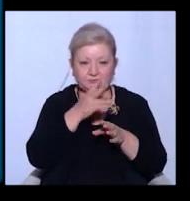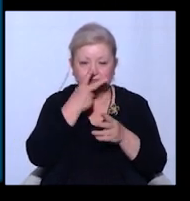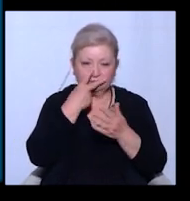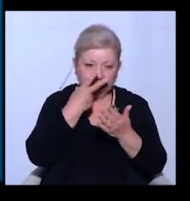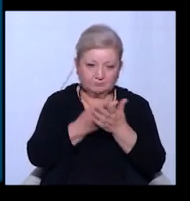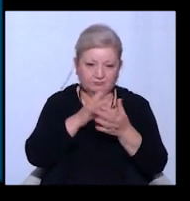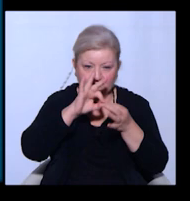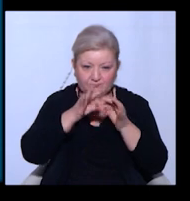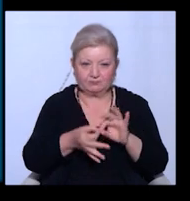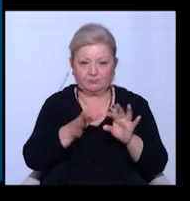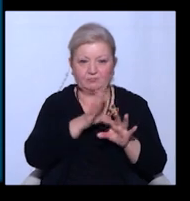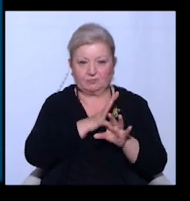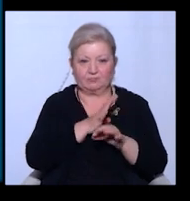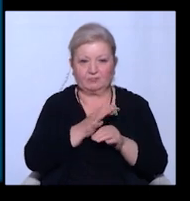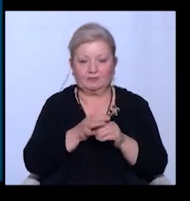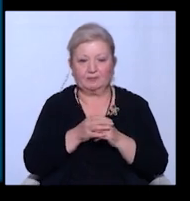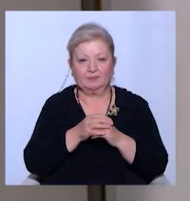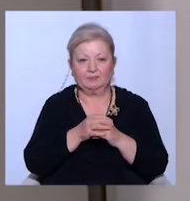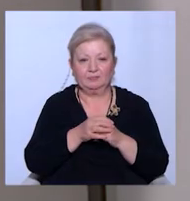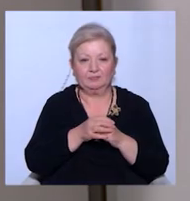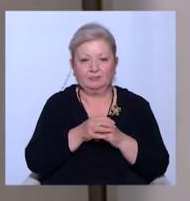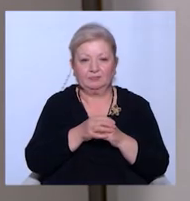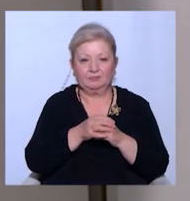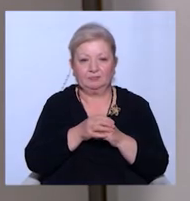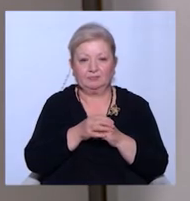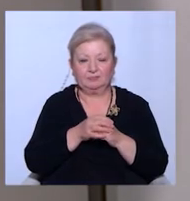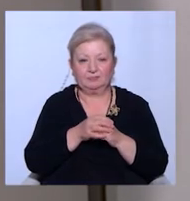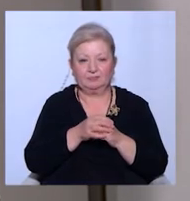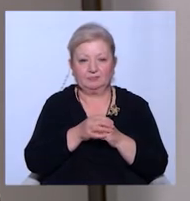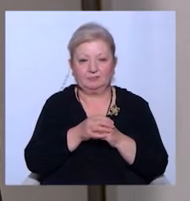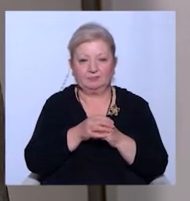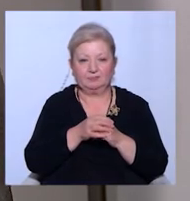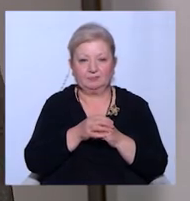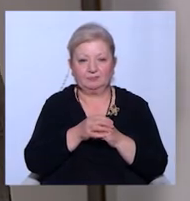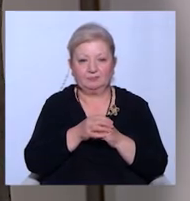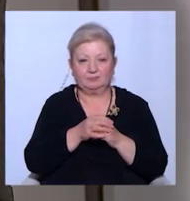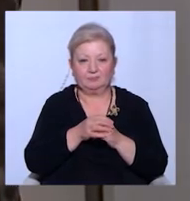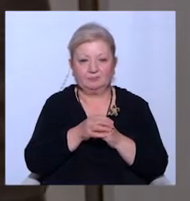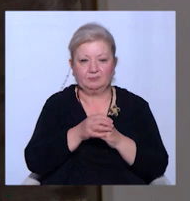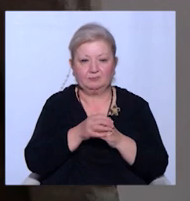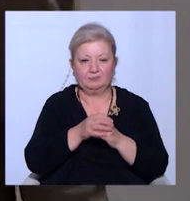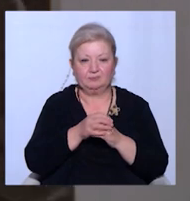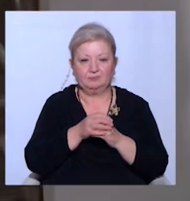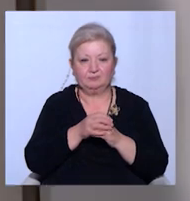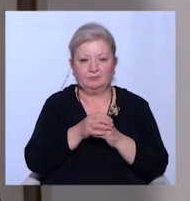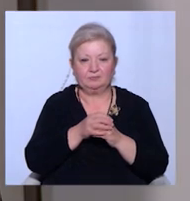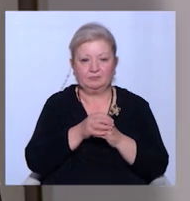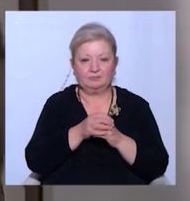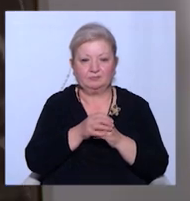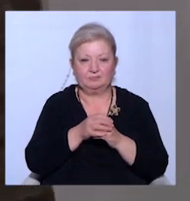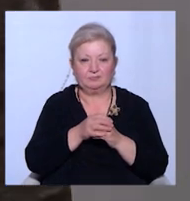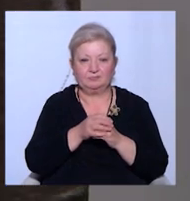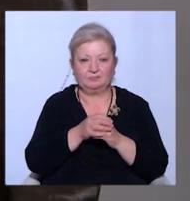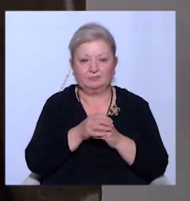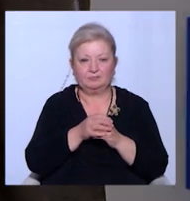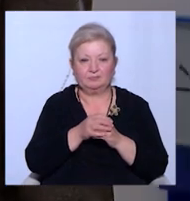ერთნაირი საწყისი სიჩქარით, ანუ Y მიმართულებით არის 100 მეტრ-წამი. ესე 100 მეტრ-წამი